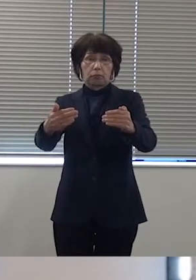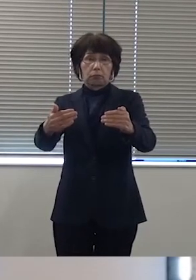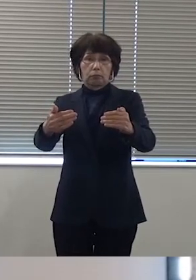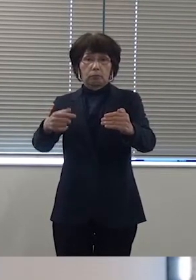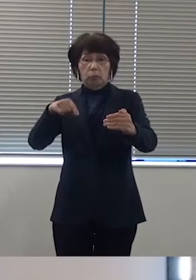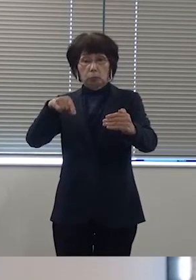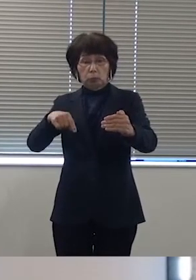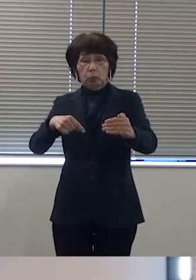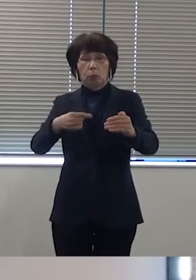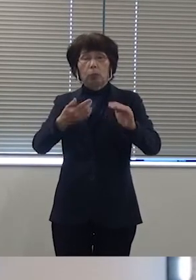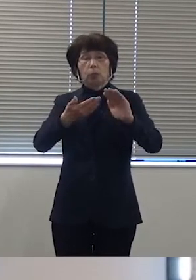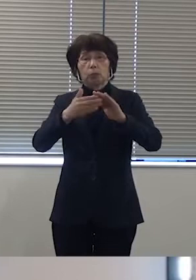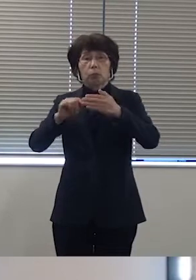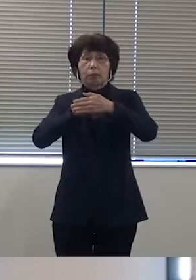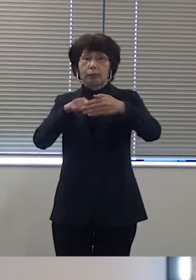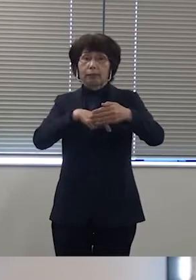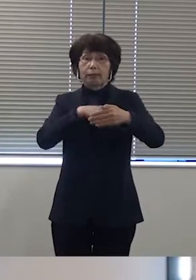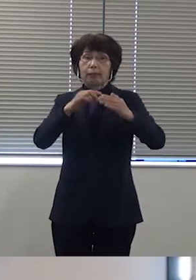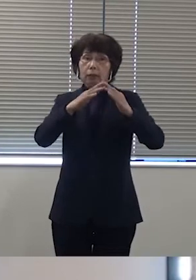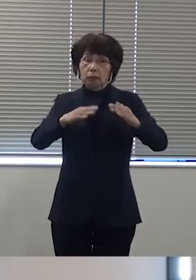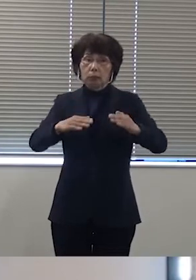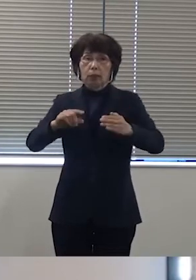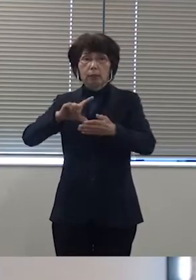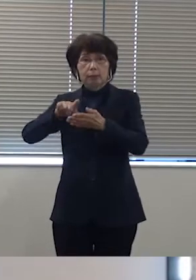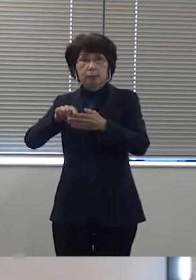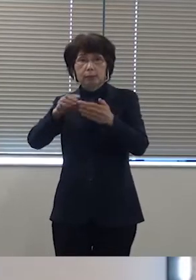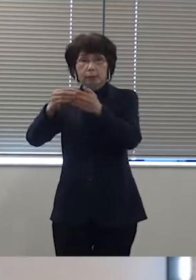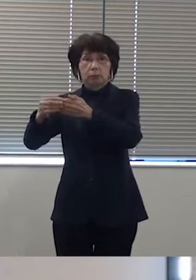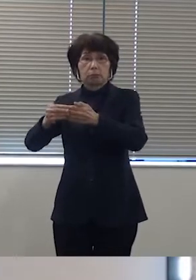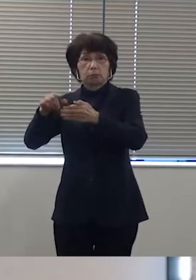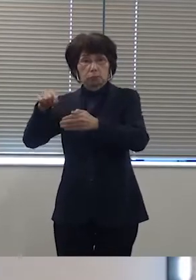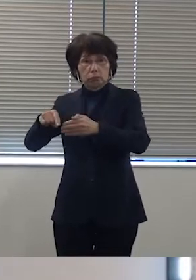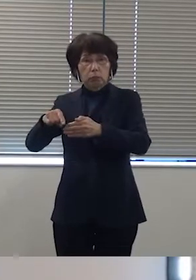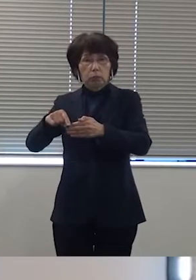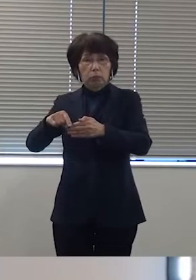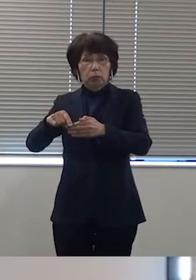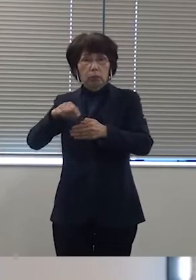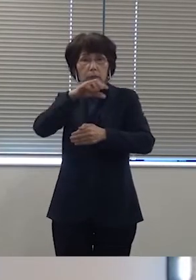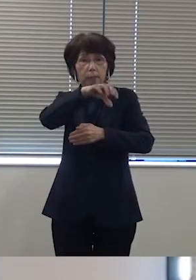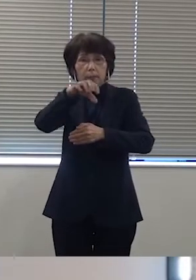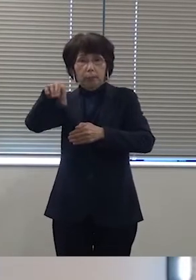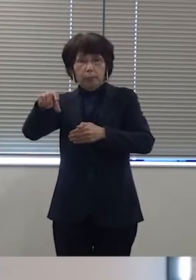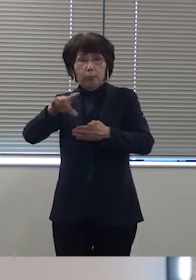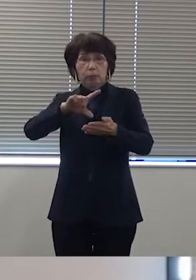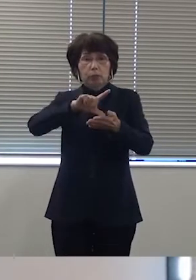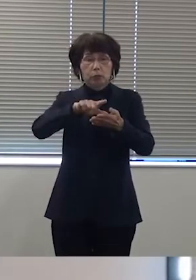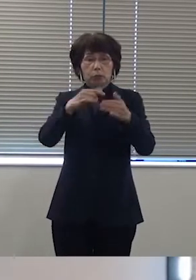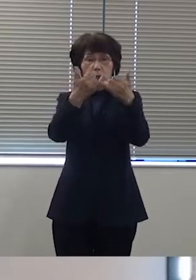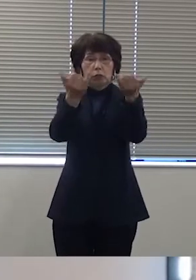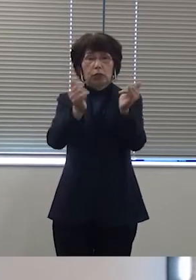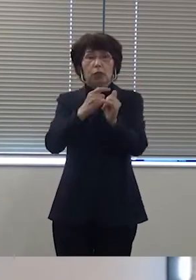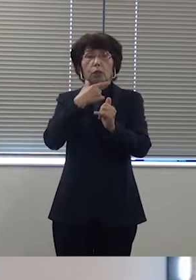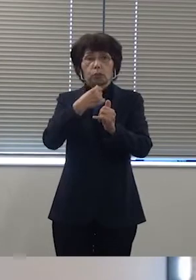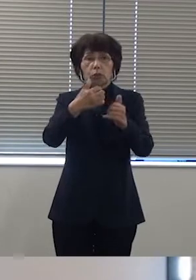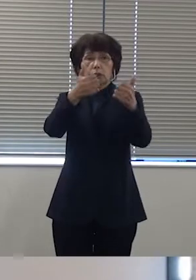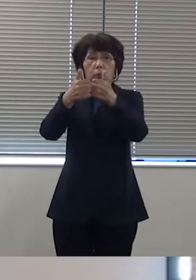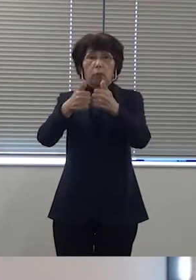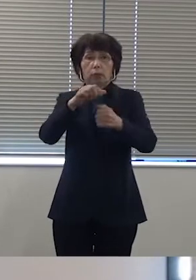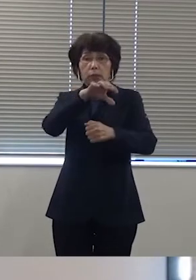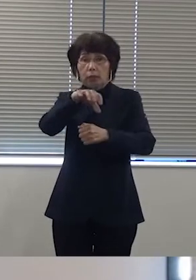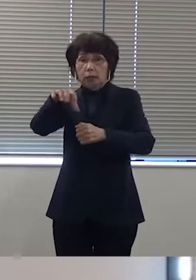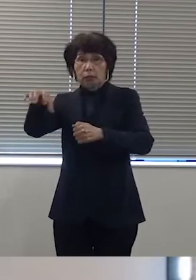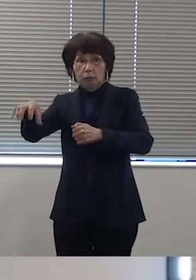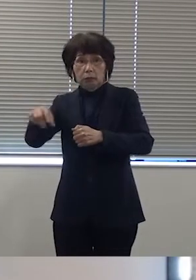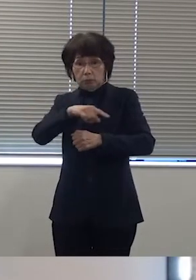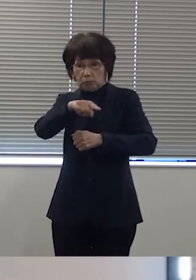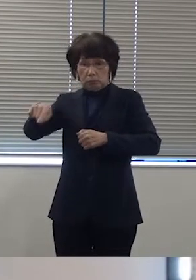各地区にあります地区社協ですね、まあ、ここあたりが非常に精力的に動いていただいているんですが、ま